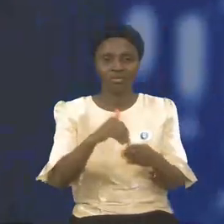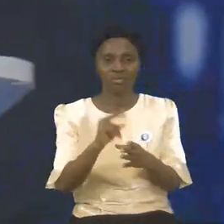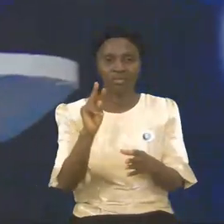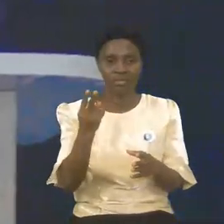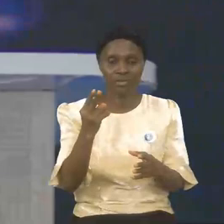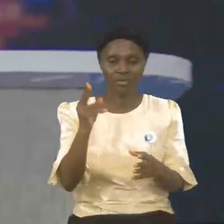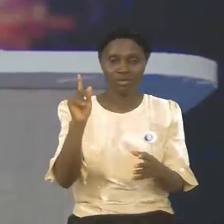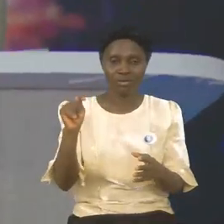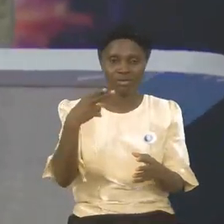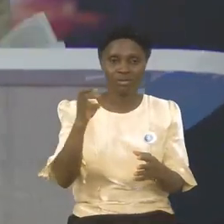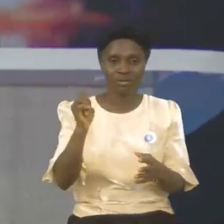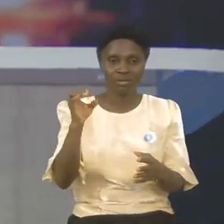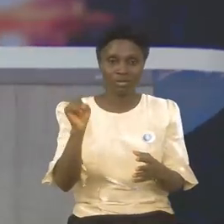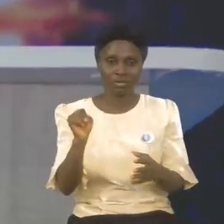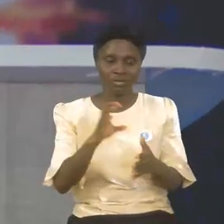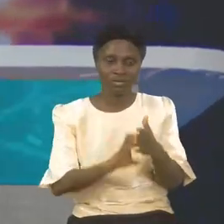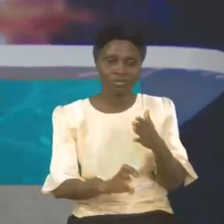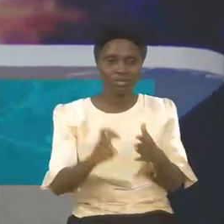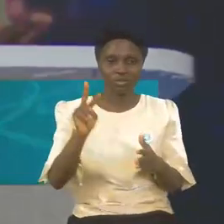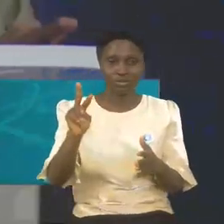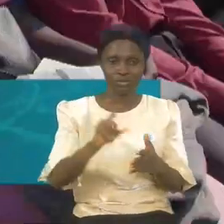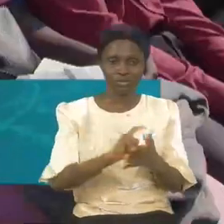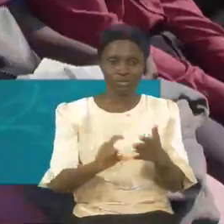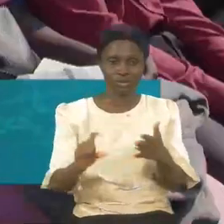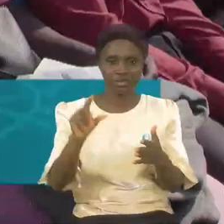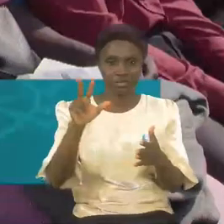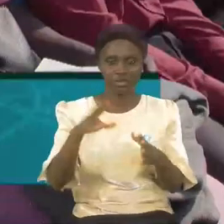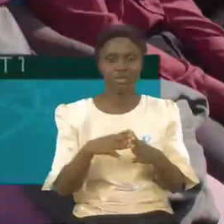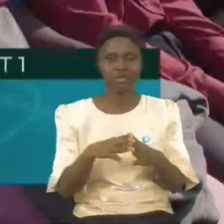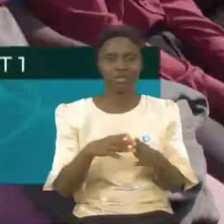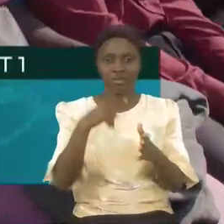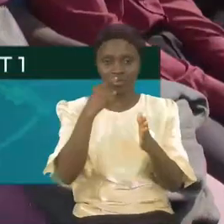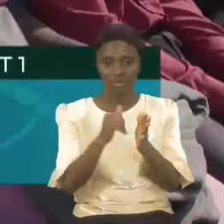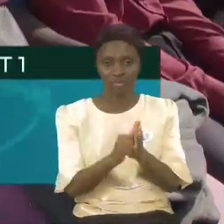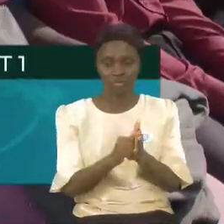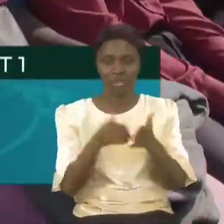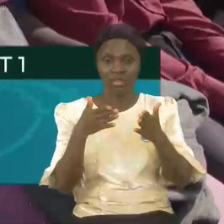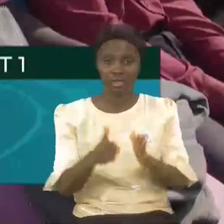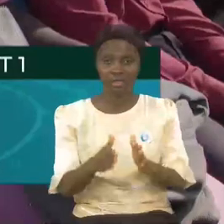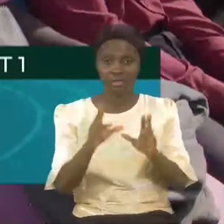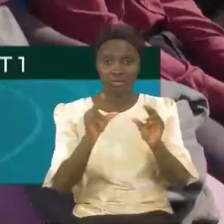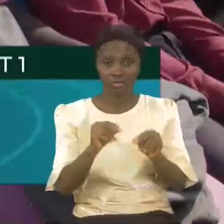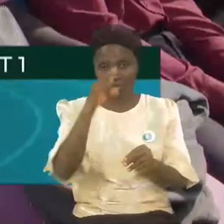des blasphèmes c'est ce qui sortira de la broche de l'Antéchrist deuxième